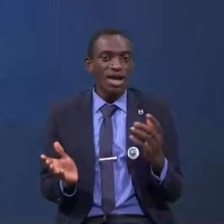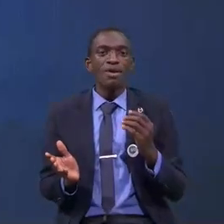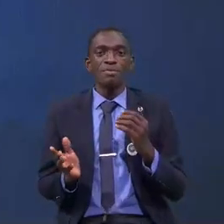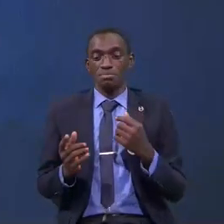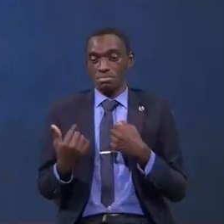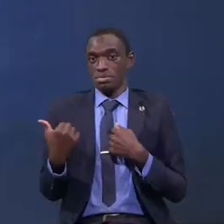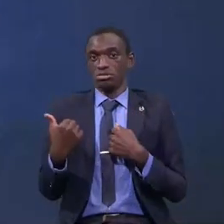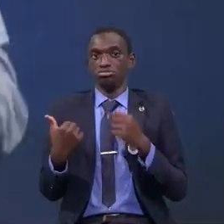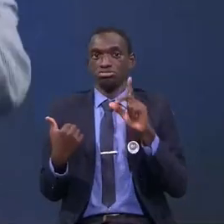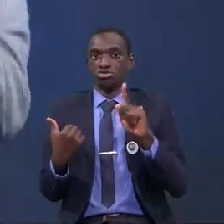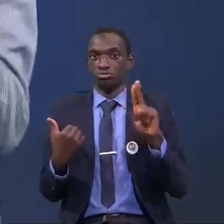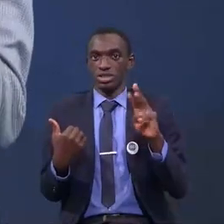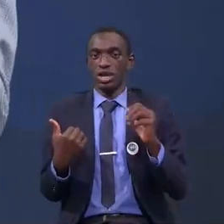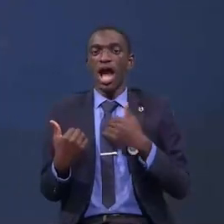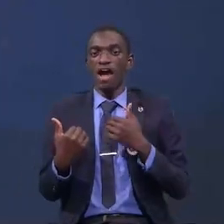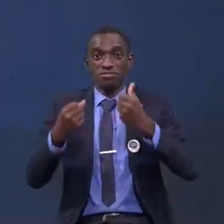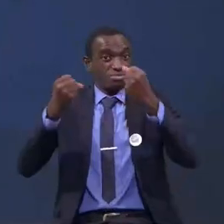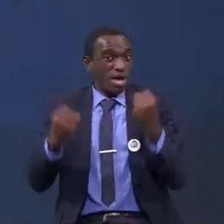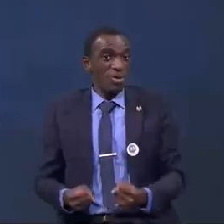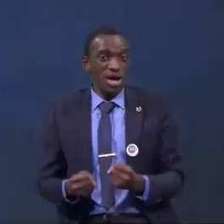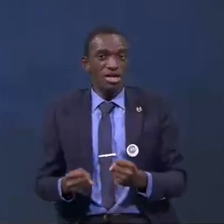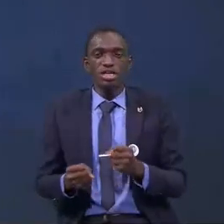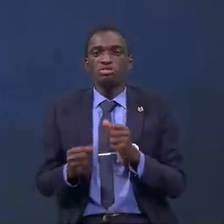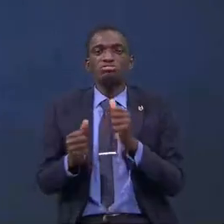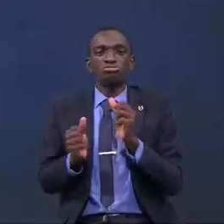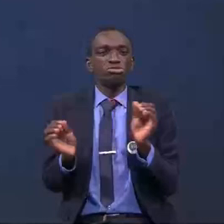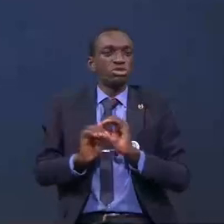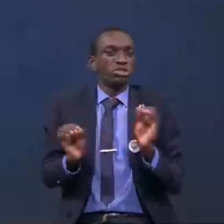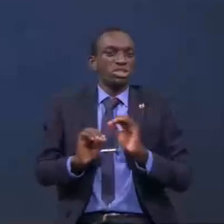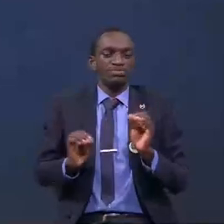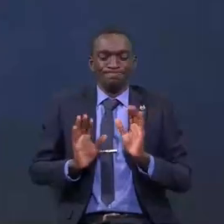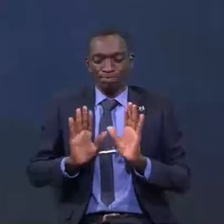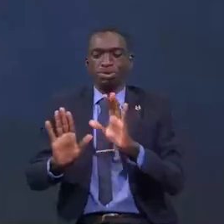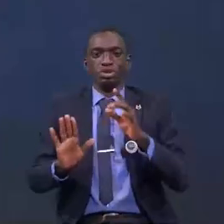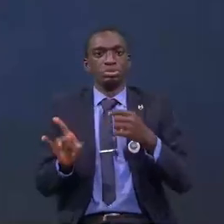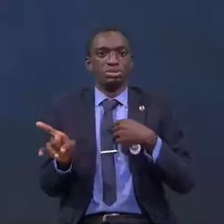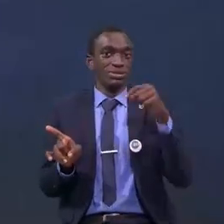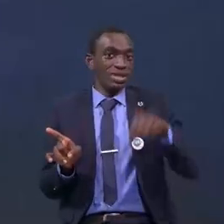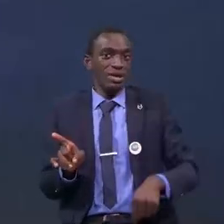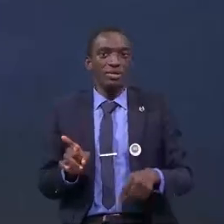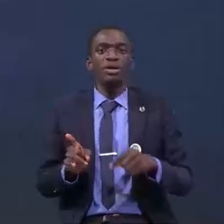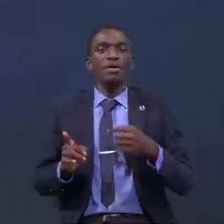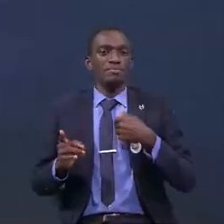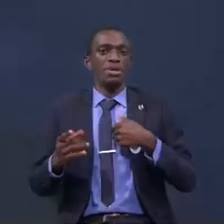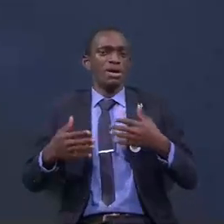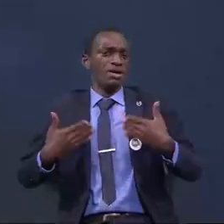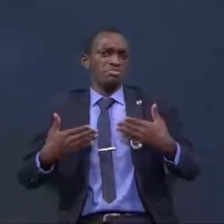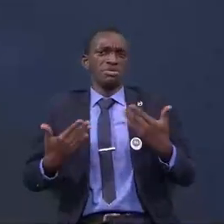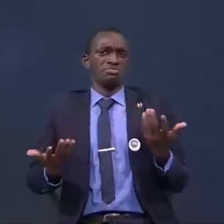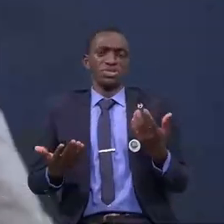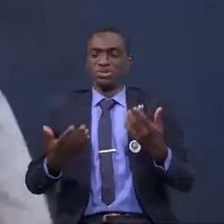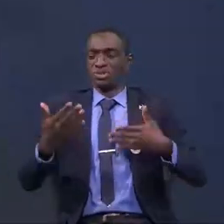J'ai la puissance. Rien ne me pousse, ne fait tomber. Et je suis content. Je suis